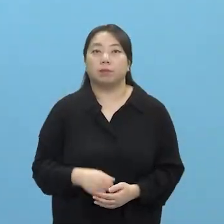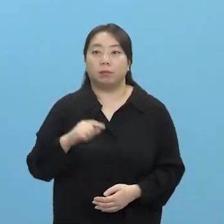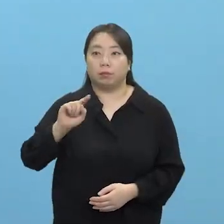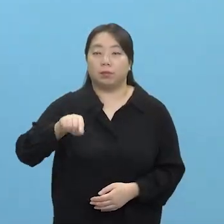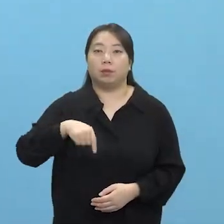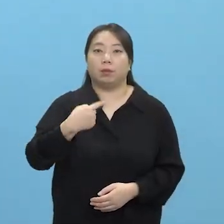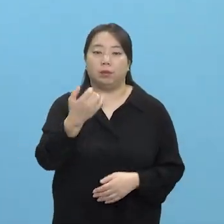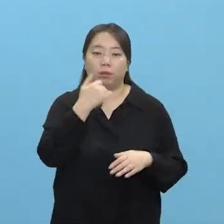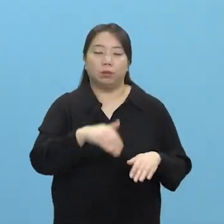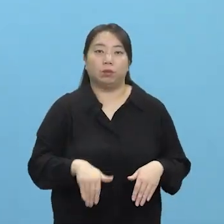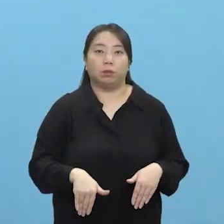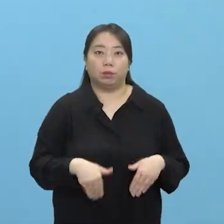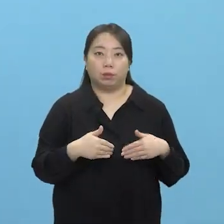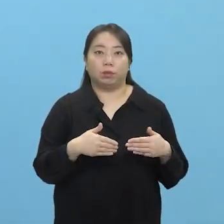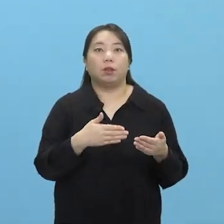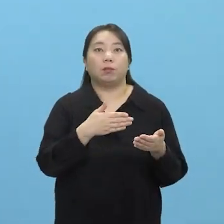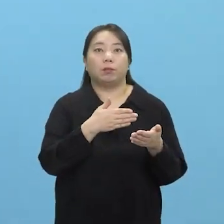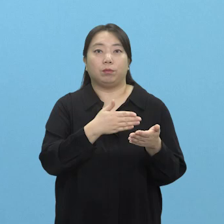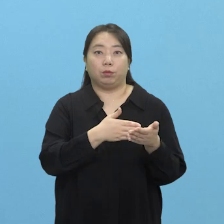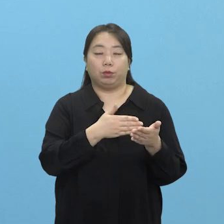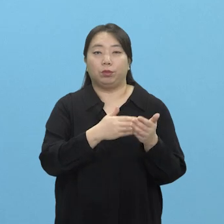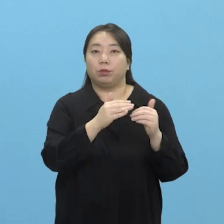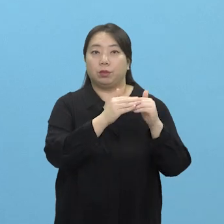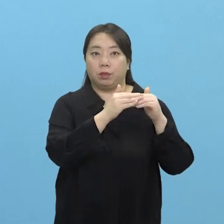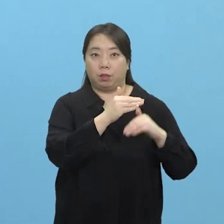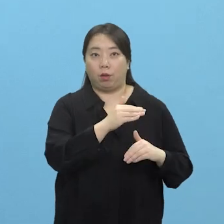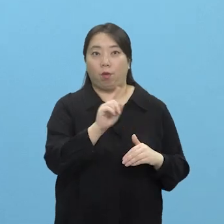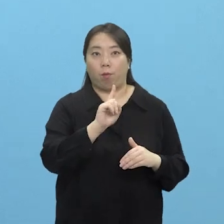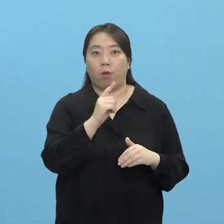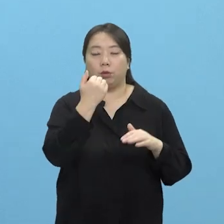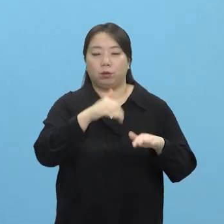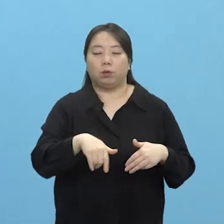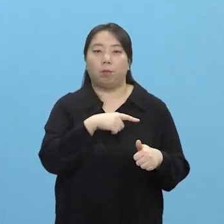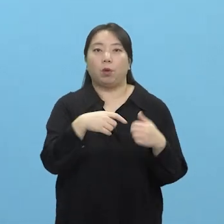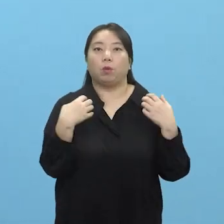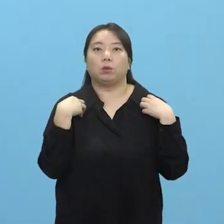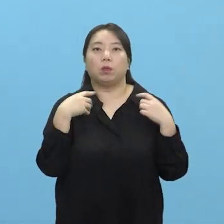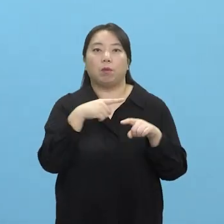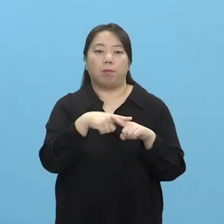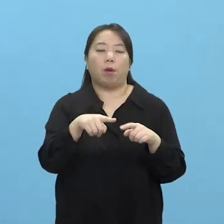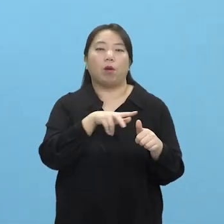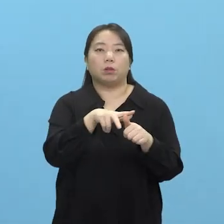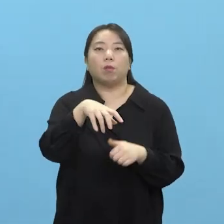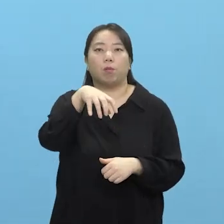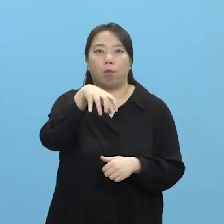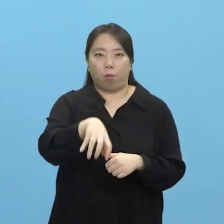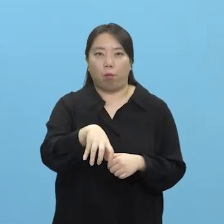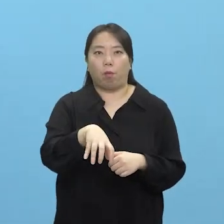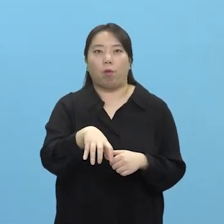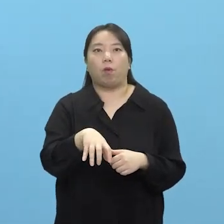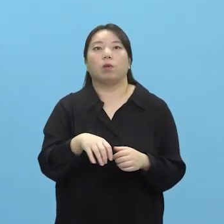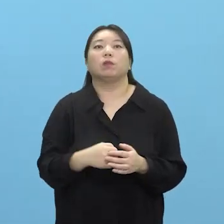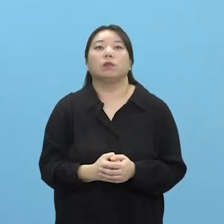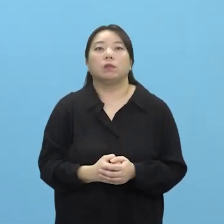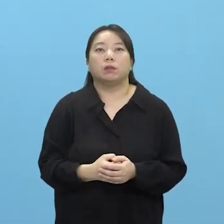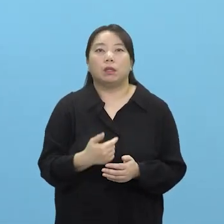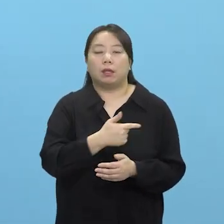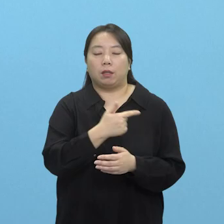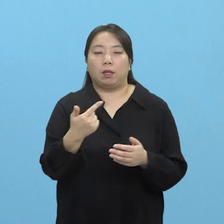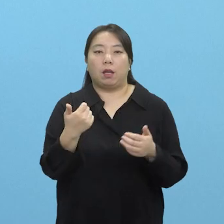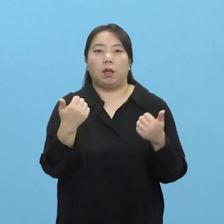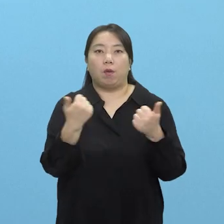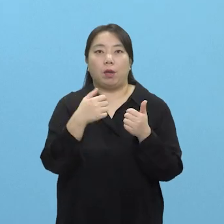다음은 충남 에듀이슈 단신입니다. 충남교육청 교육과정평가정보원이 지난 4일 대회의실에서